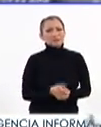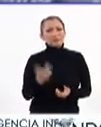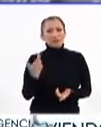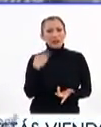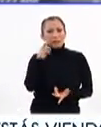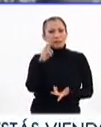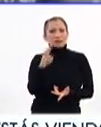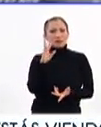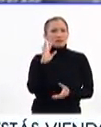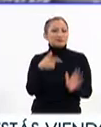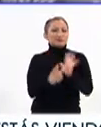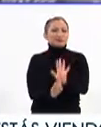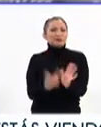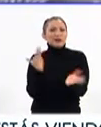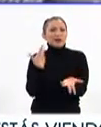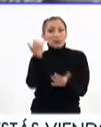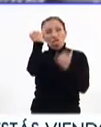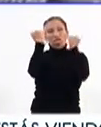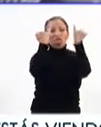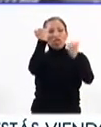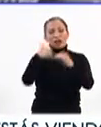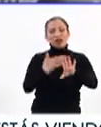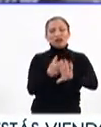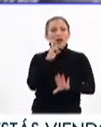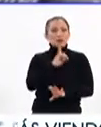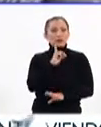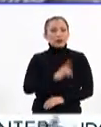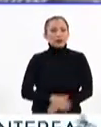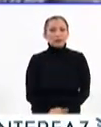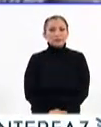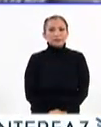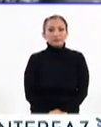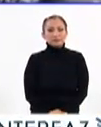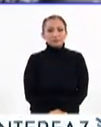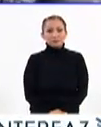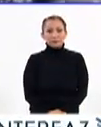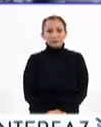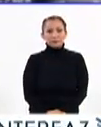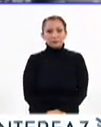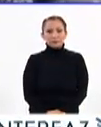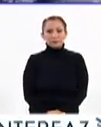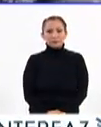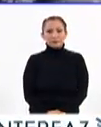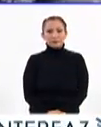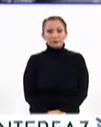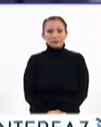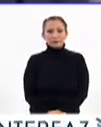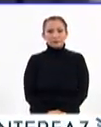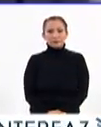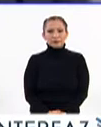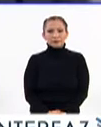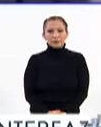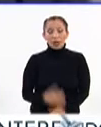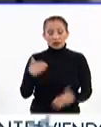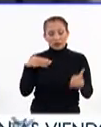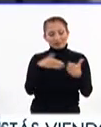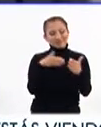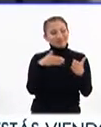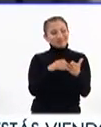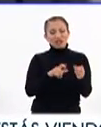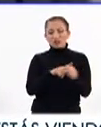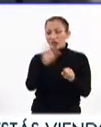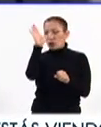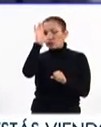di fatto mostrano che esiste tanto un pregiudizio contro le donne. Una barrera